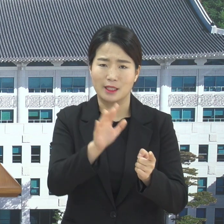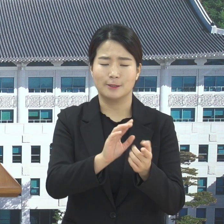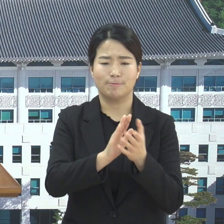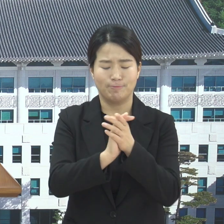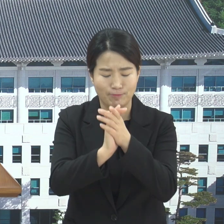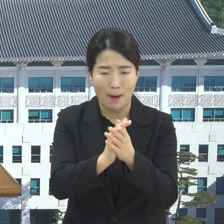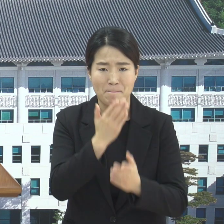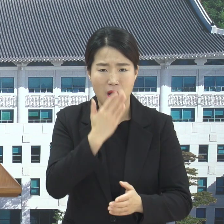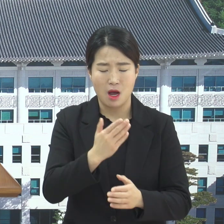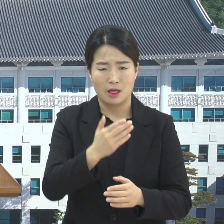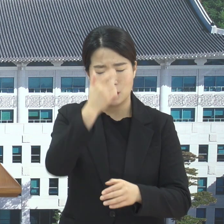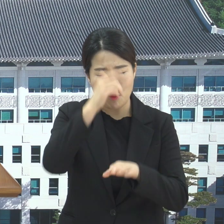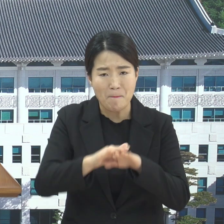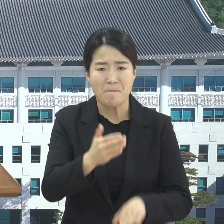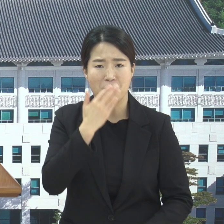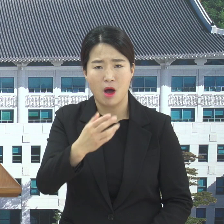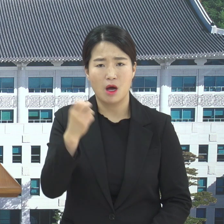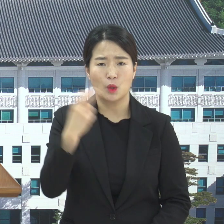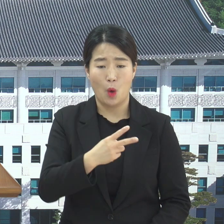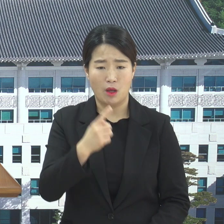빌어주시고 눈에 보이지 않는